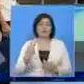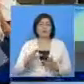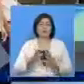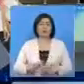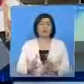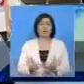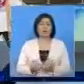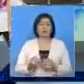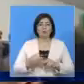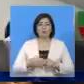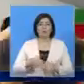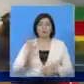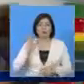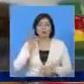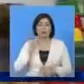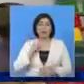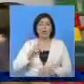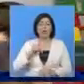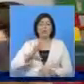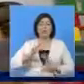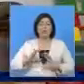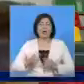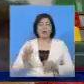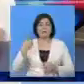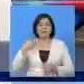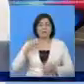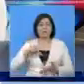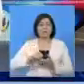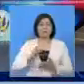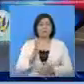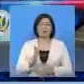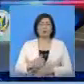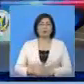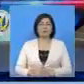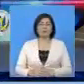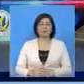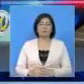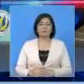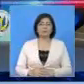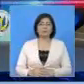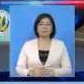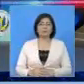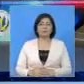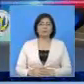ие болды. Енді олар күзде өтетін Азия және әлем чемпионатында бақ сынайды. Аружан Қаратаева, Аманжол Айтмағамбетов, Ақтөбе телеарнасы.